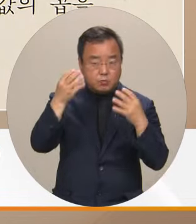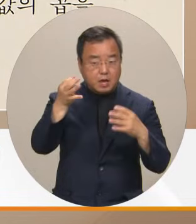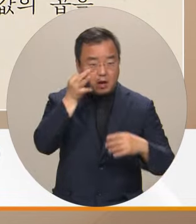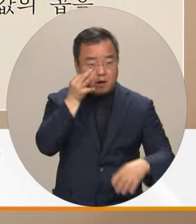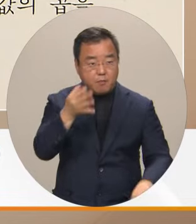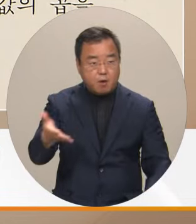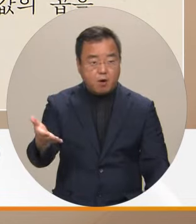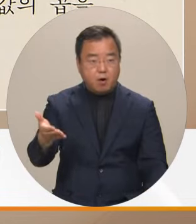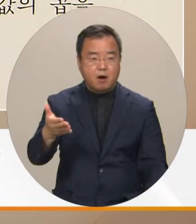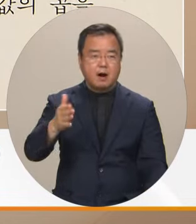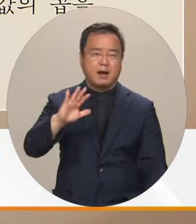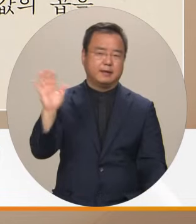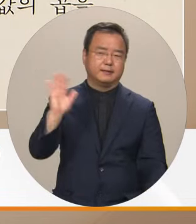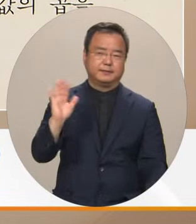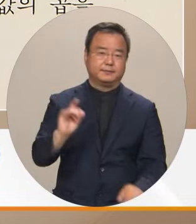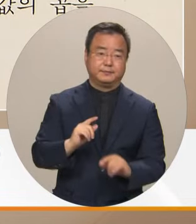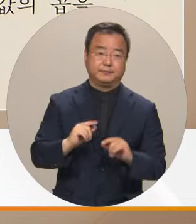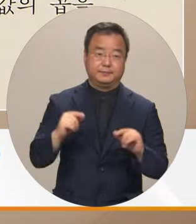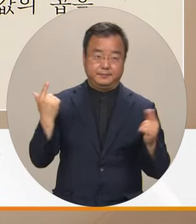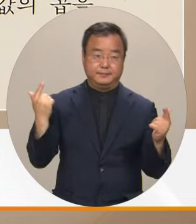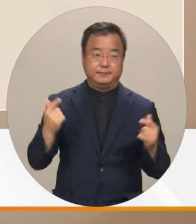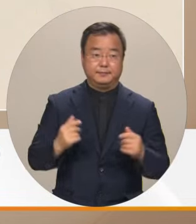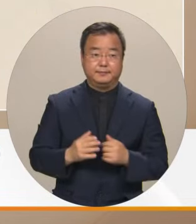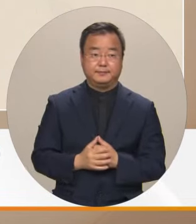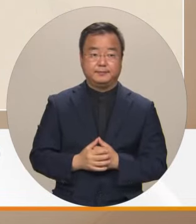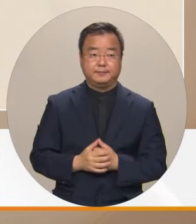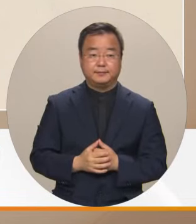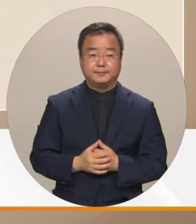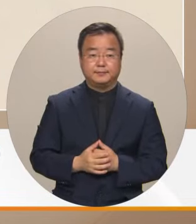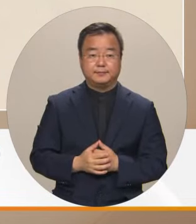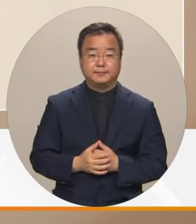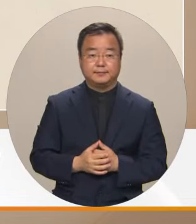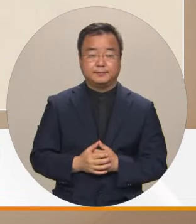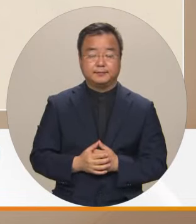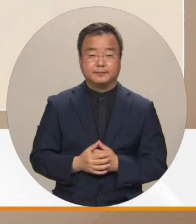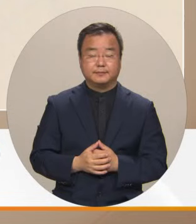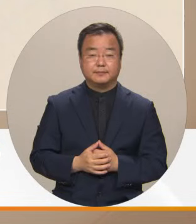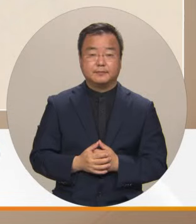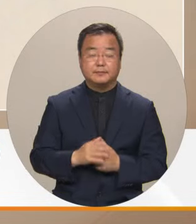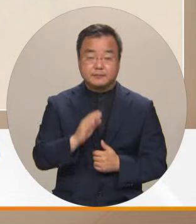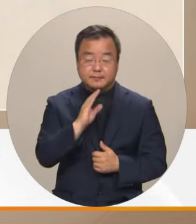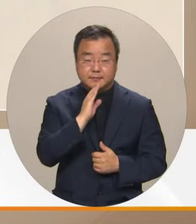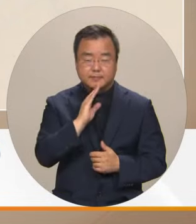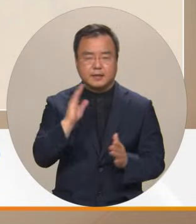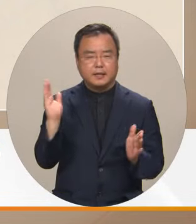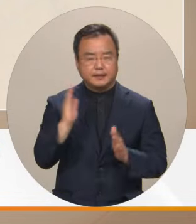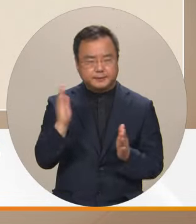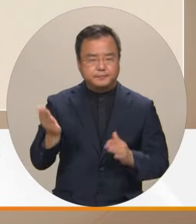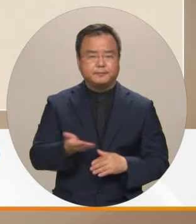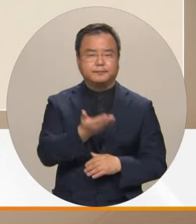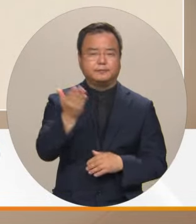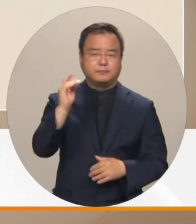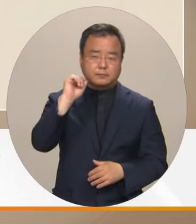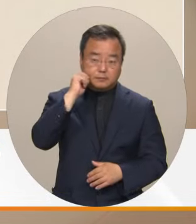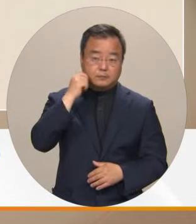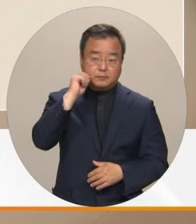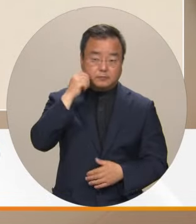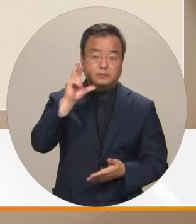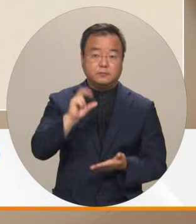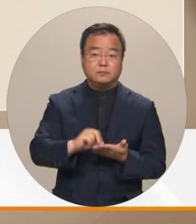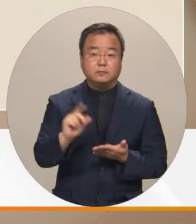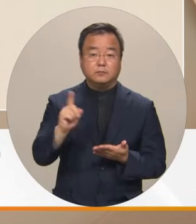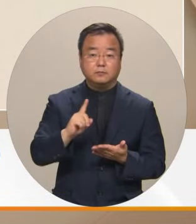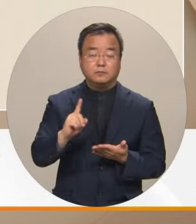시도가 있었던 거는 결코 아니라는 점 참고해 주셨으면 좋겠고요 실제 학생들이 어려워하는 문항은 뭐 객관식